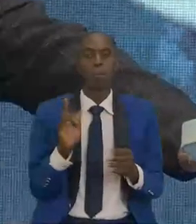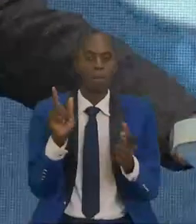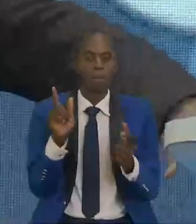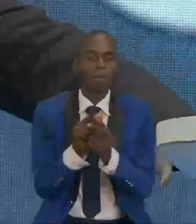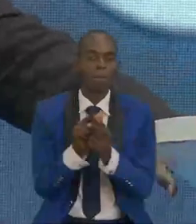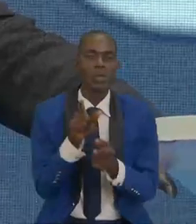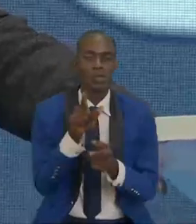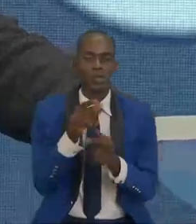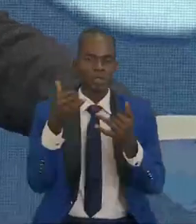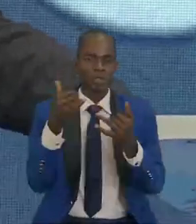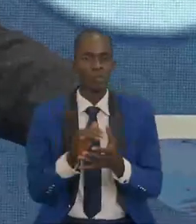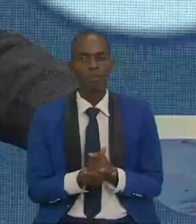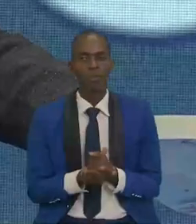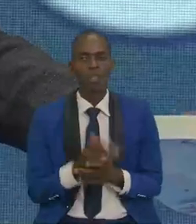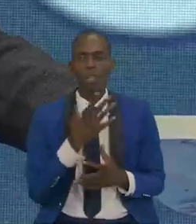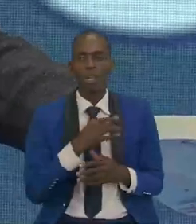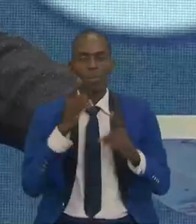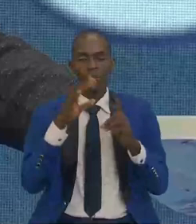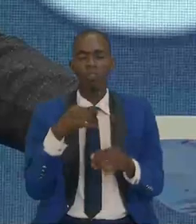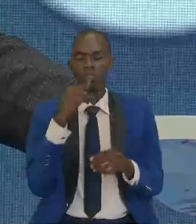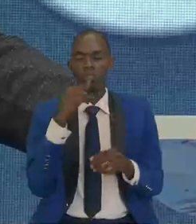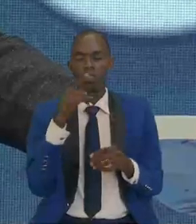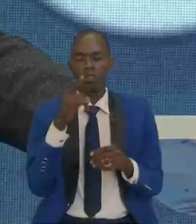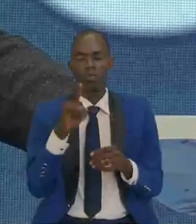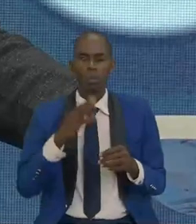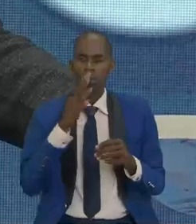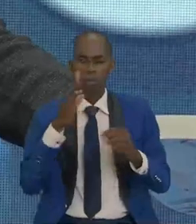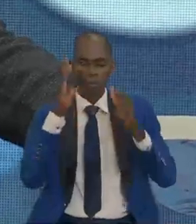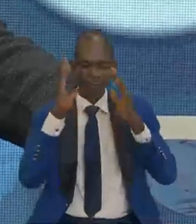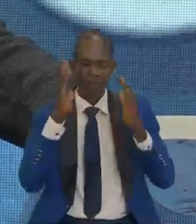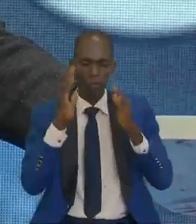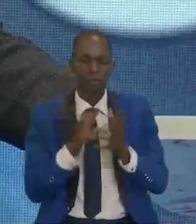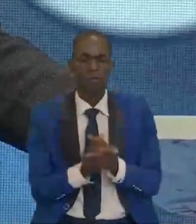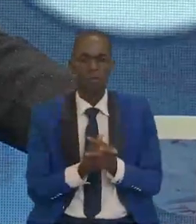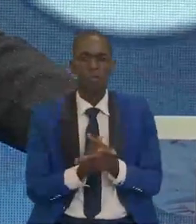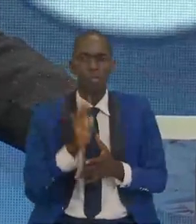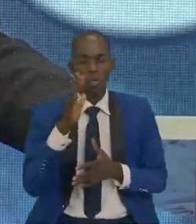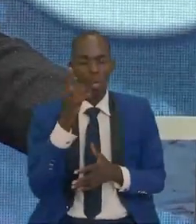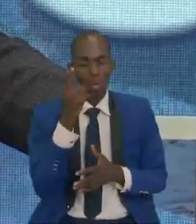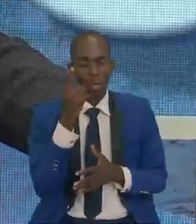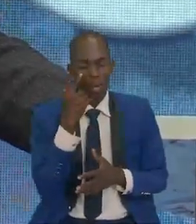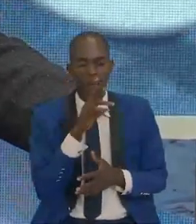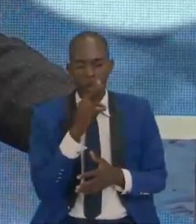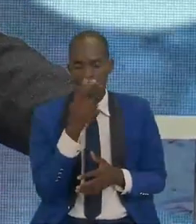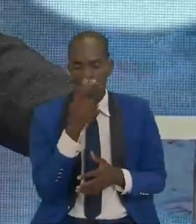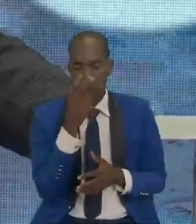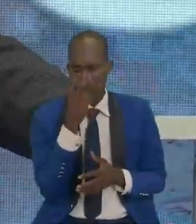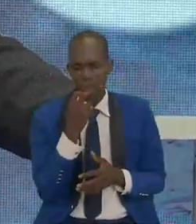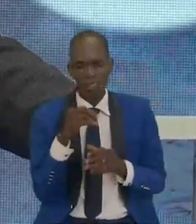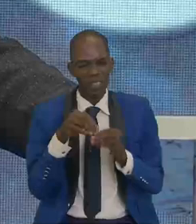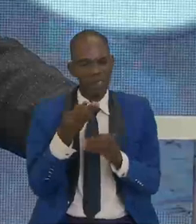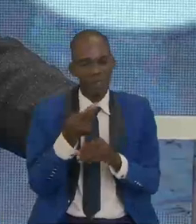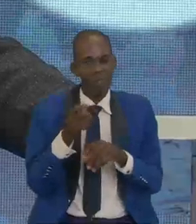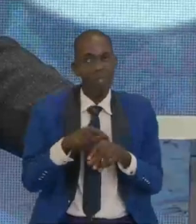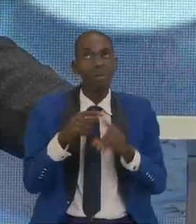Si Dieu vient à vous maintenant et te dit, prête attention, je te parle. Tes yeux sont aveugles.